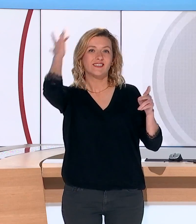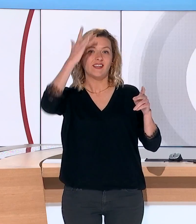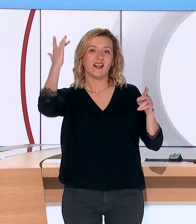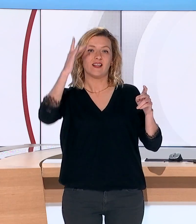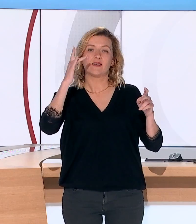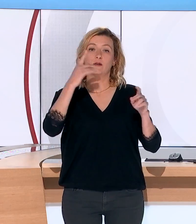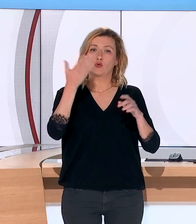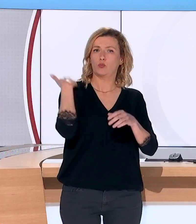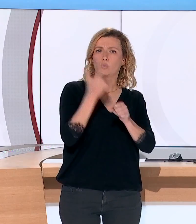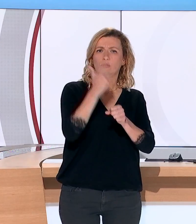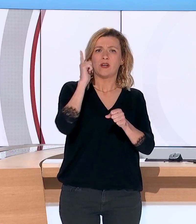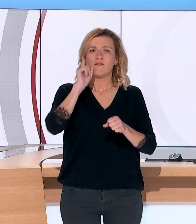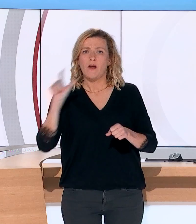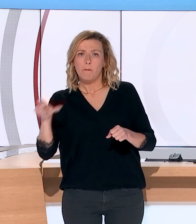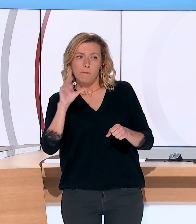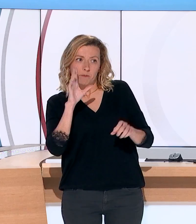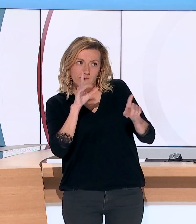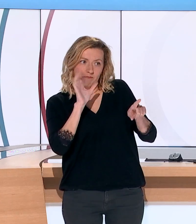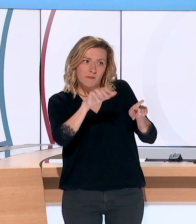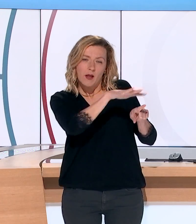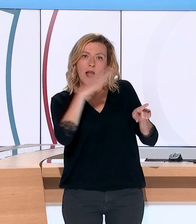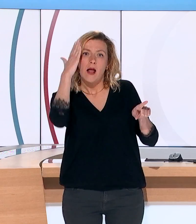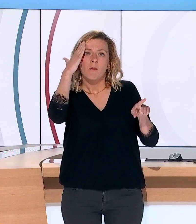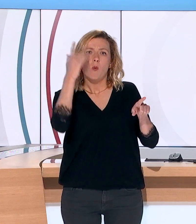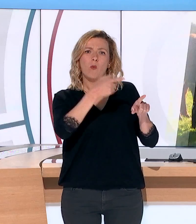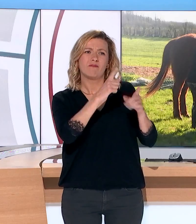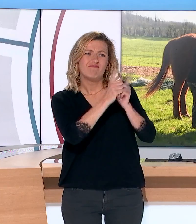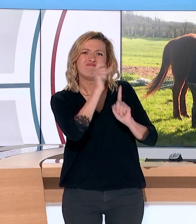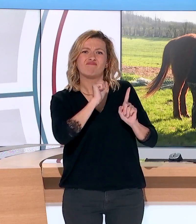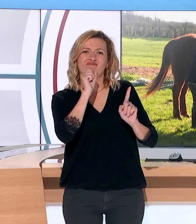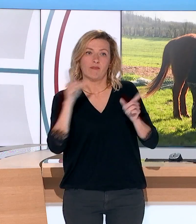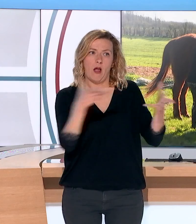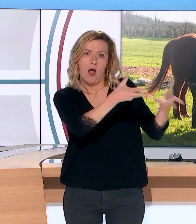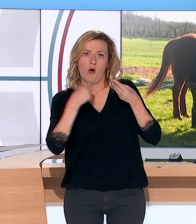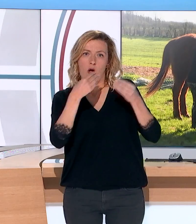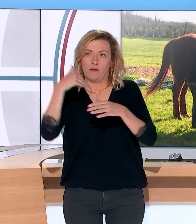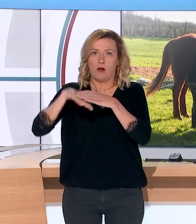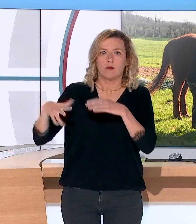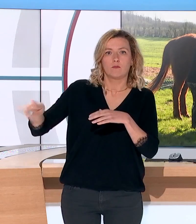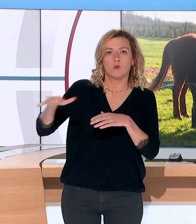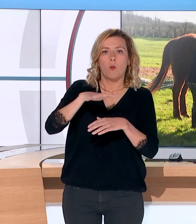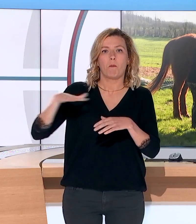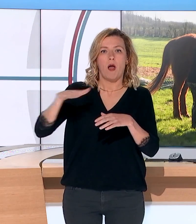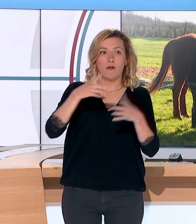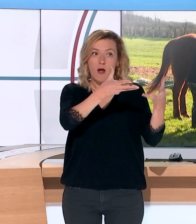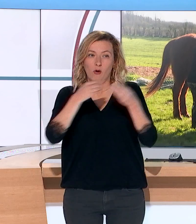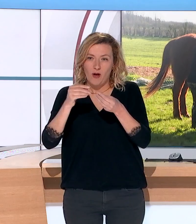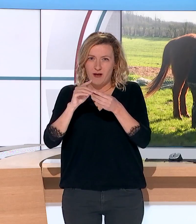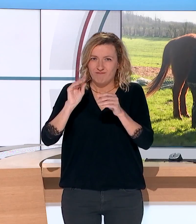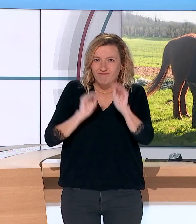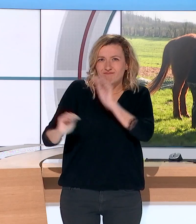À côté de Saintes, depuis 2 ans, une jeune femme recueille des animaux de ferme en fin de carrière sur un domaine